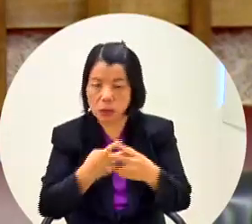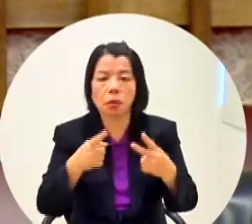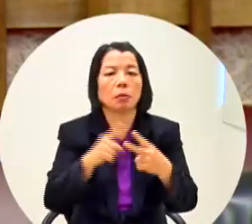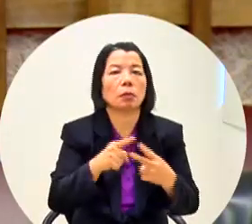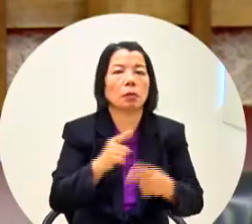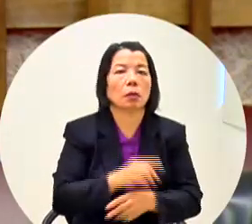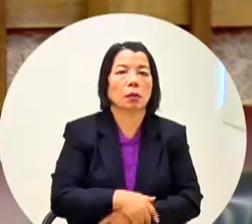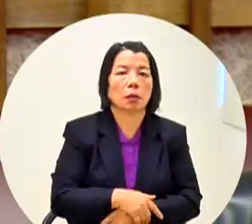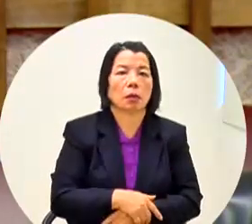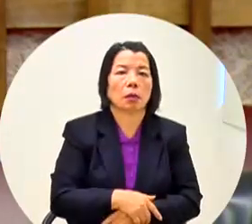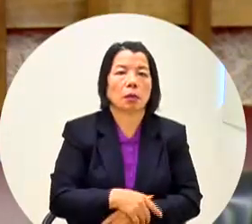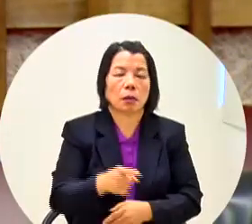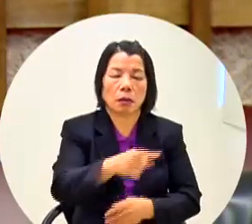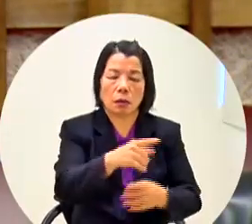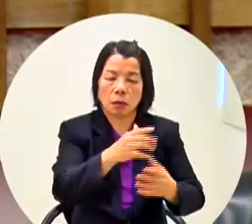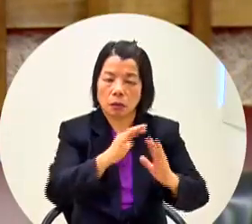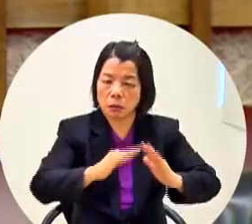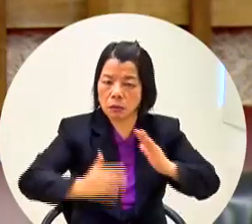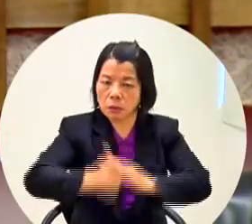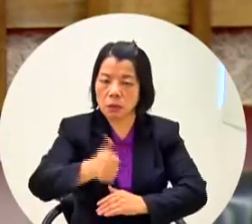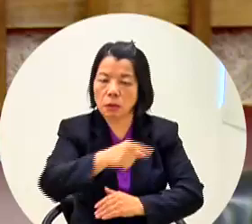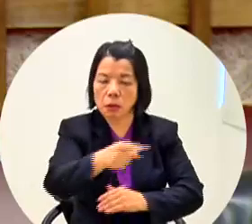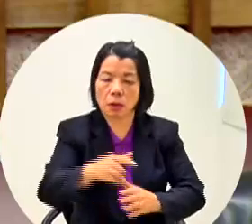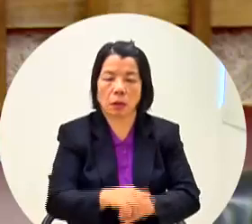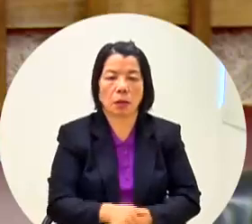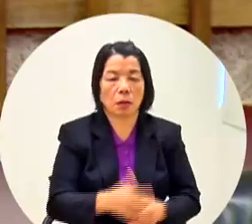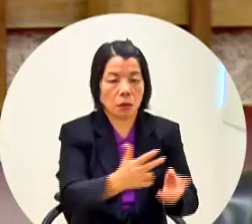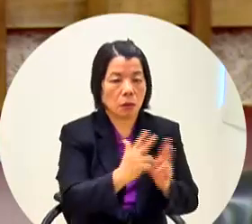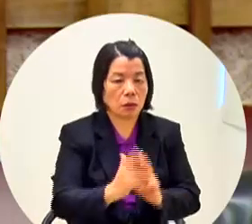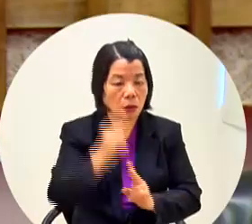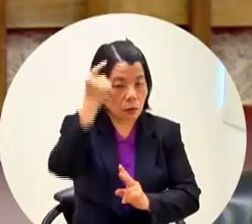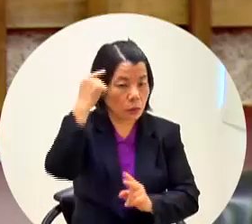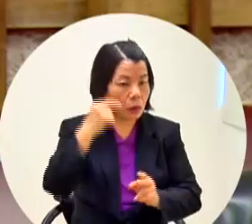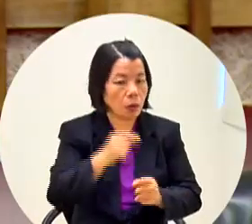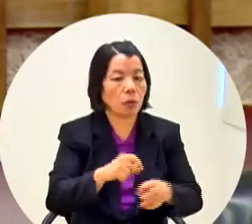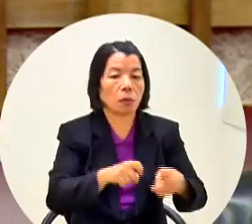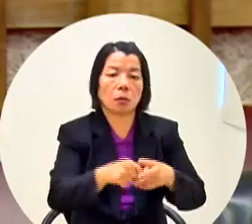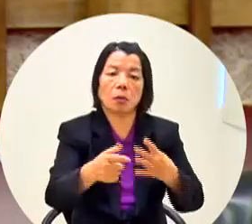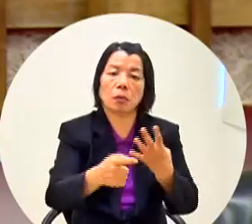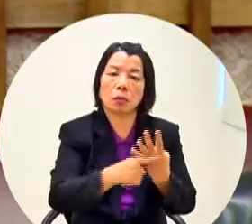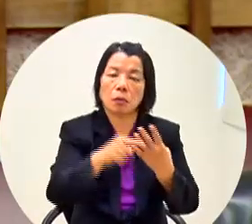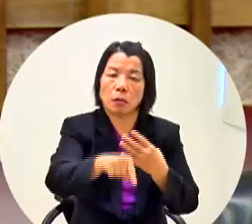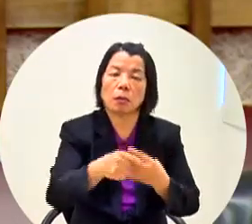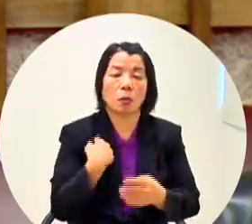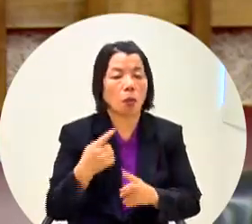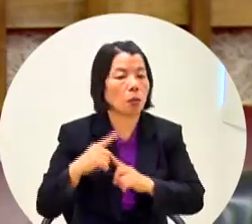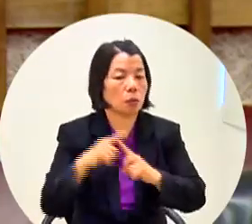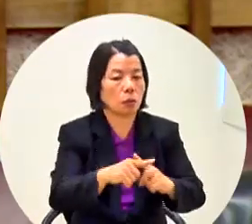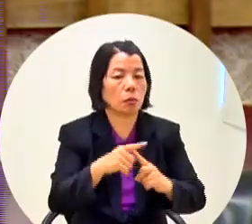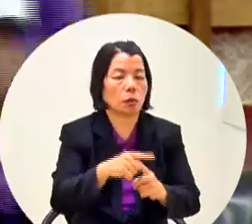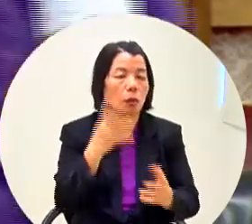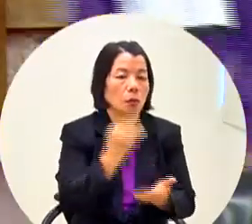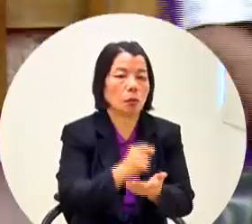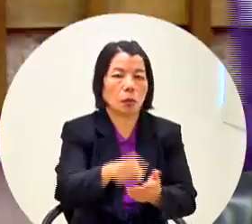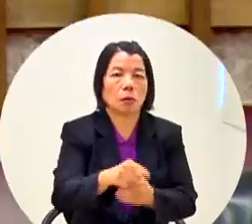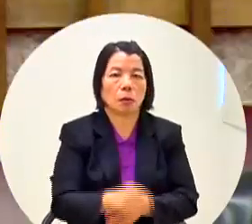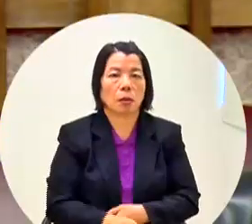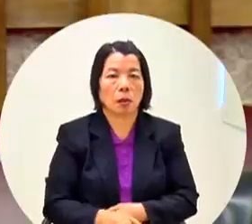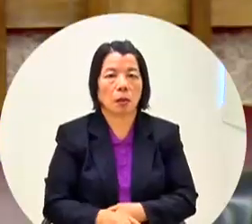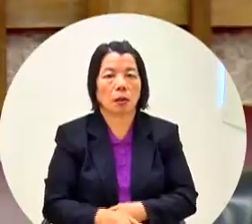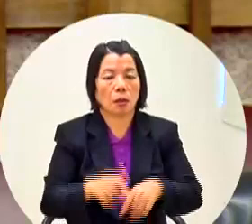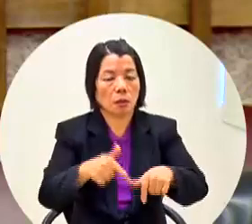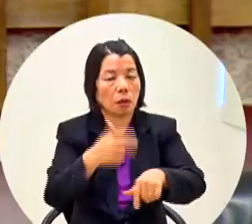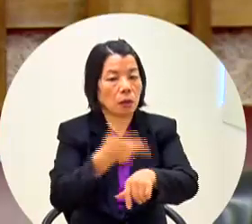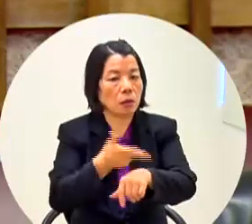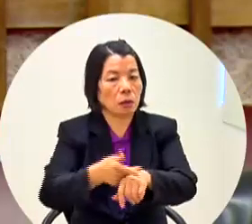要提醒哦，市长这件事情有跟桥头工业园区，因为我们有去过好几次，南科他自己讲的，这个是上